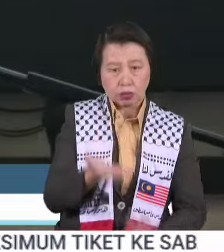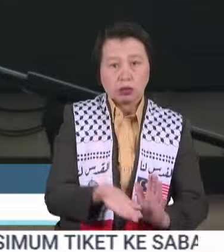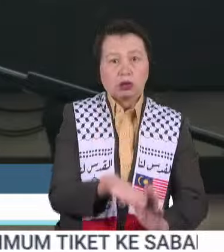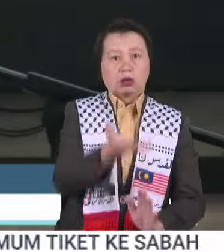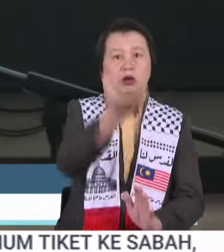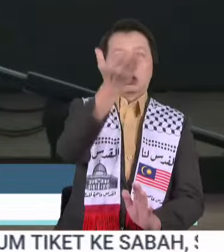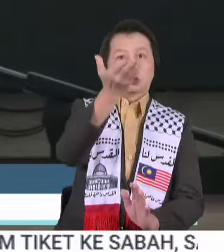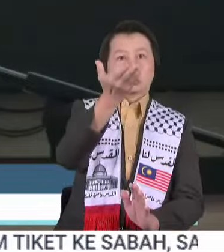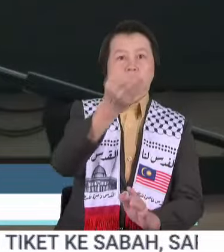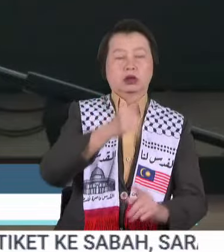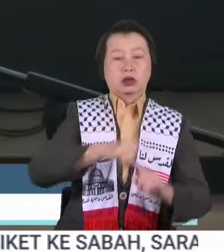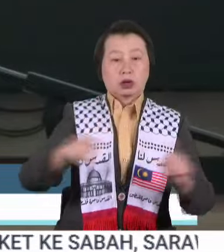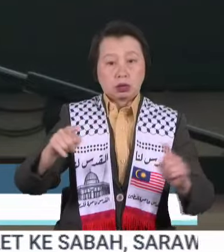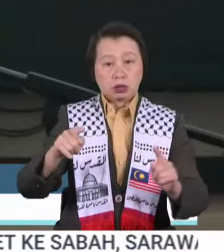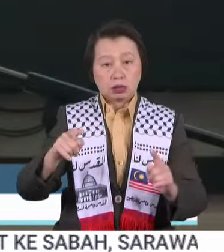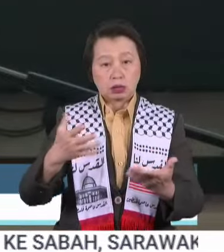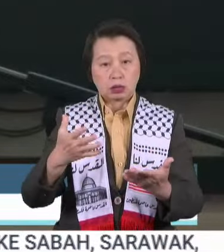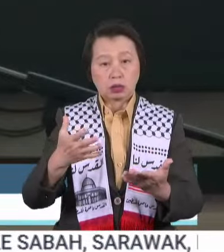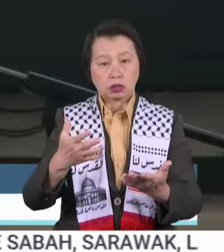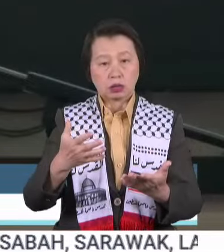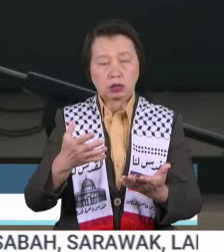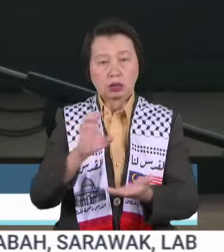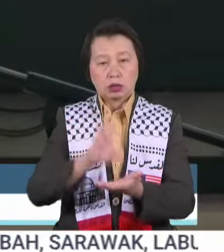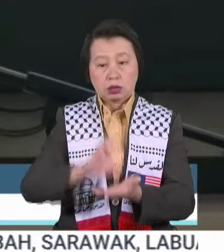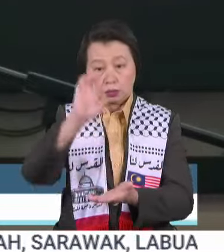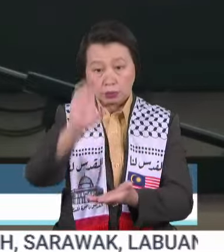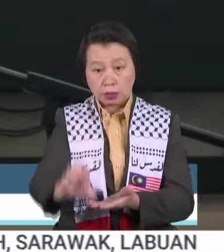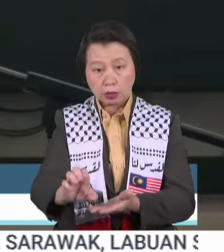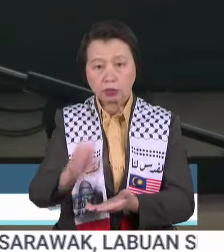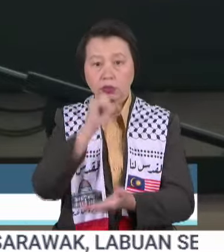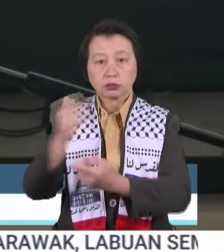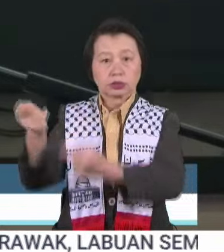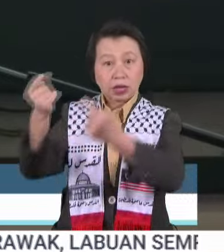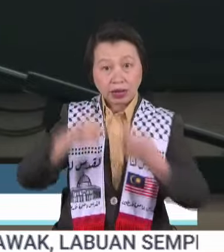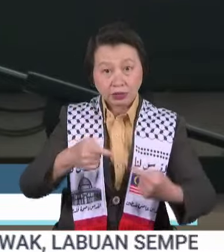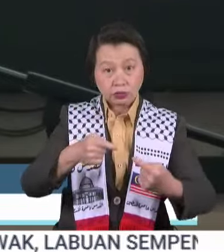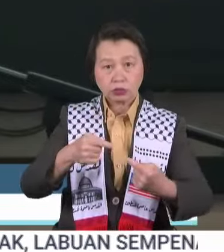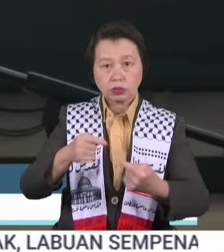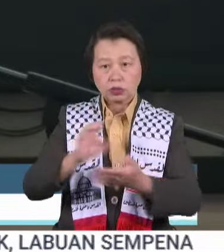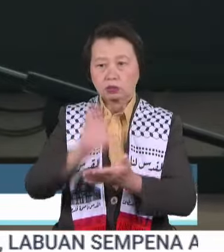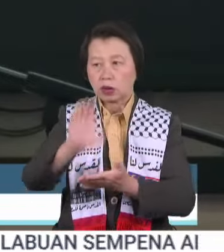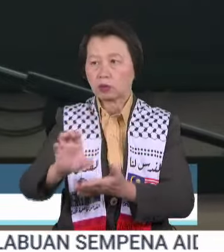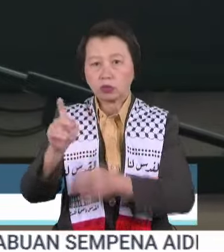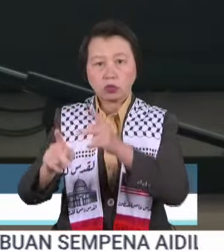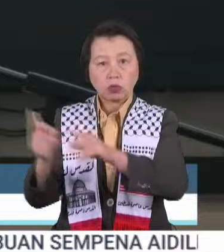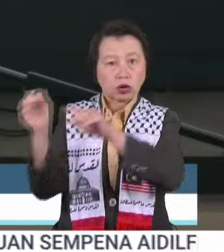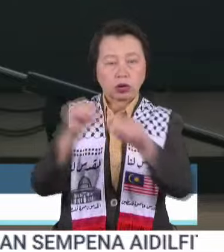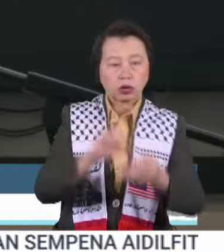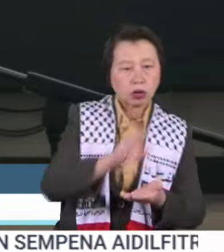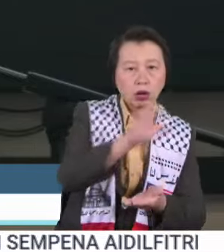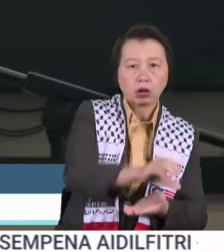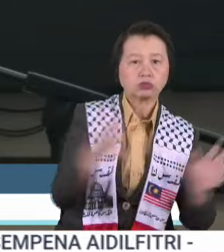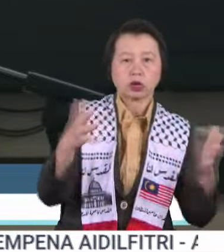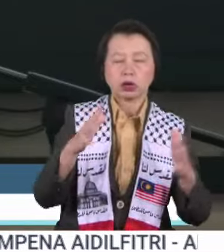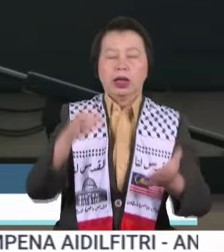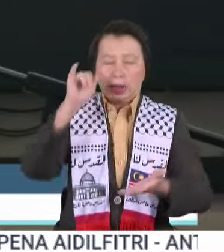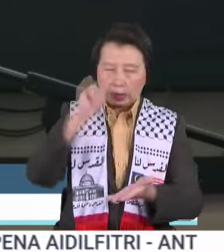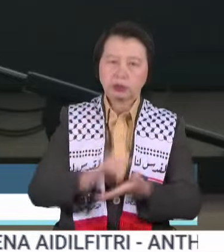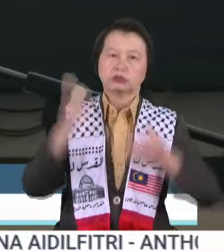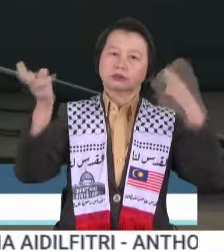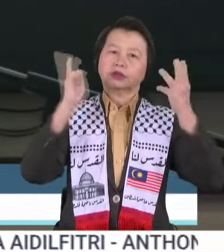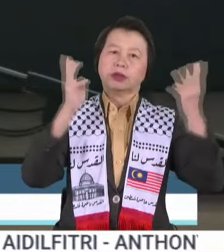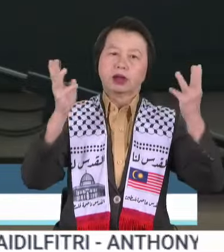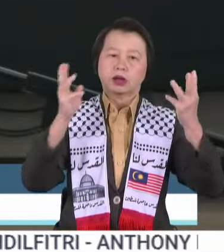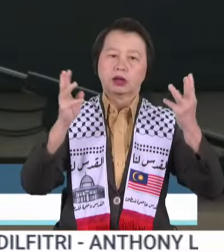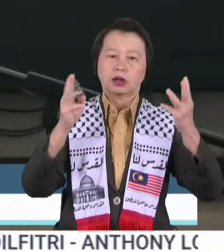pertumbuhan terbantut, pelaburan tak datang. Ha, itu kita bimbang. Tapi sekarang ini semua